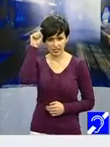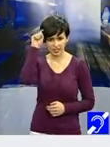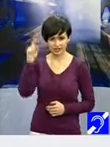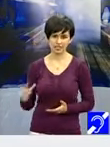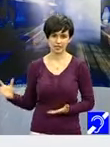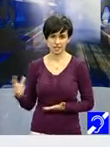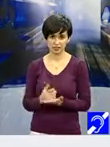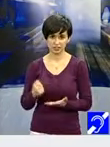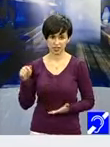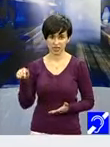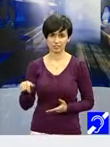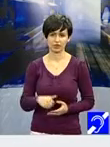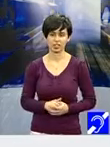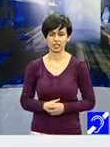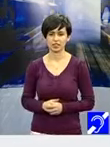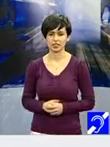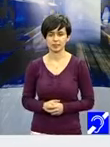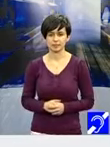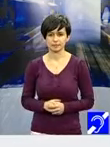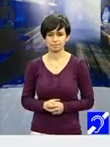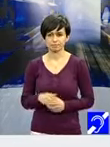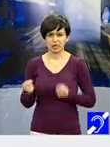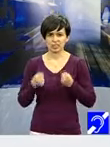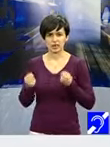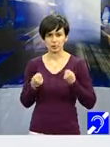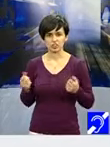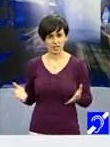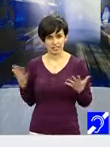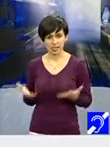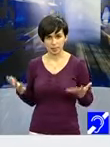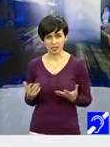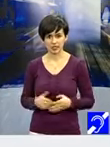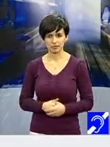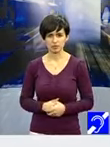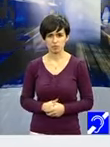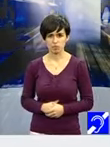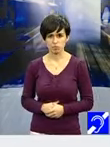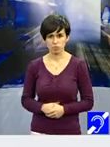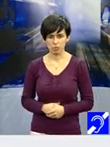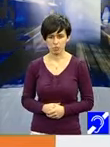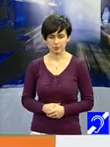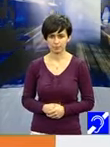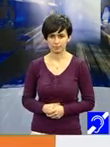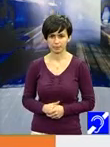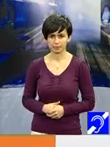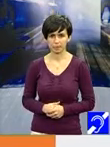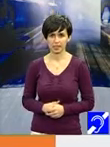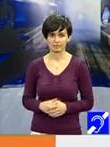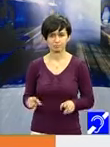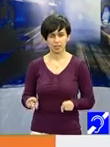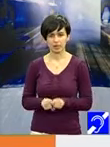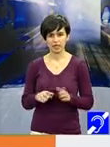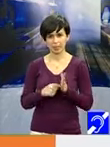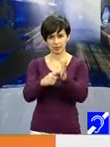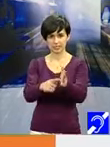acumulam foarte multe puncte deodată și ne mișcam repede. Dar în ce a constat? Deci pe lângă prezentarea